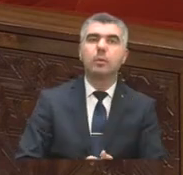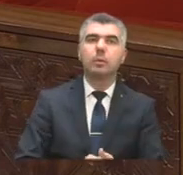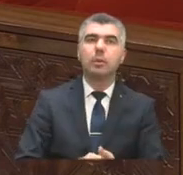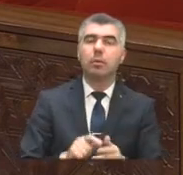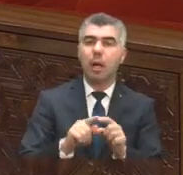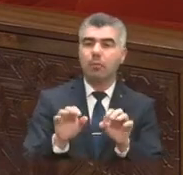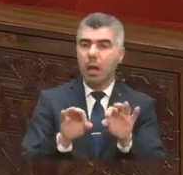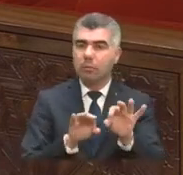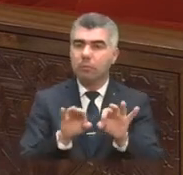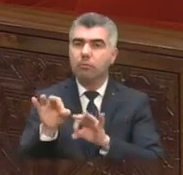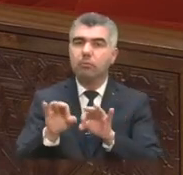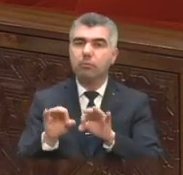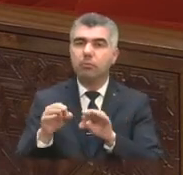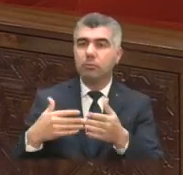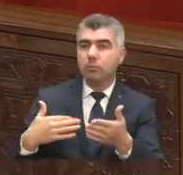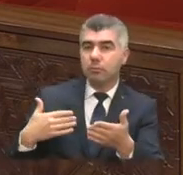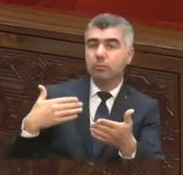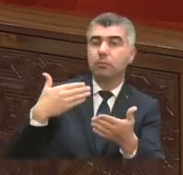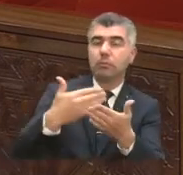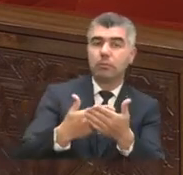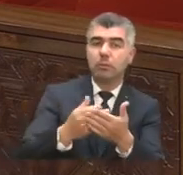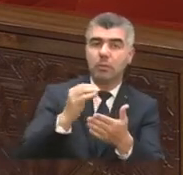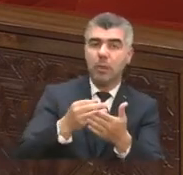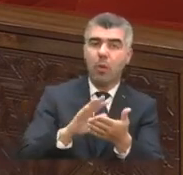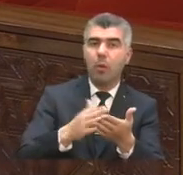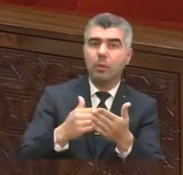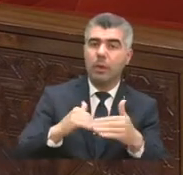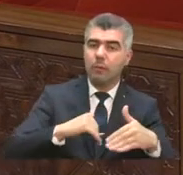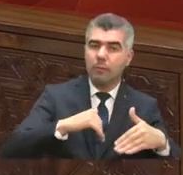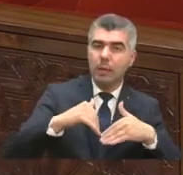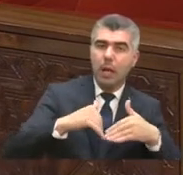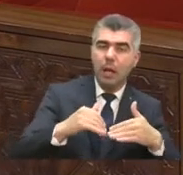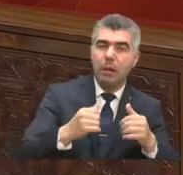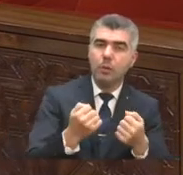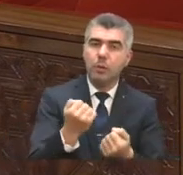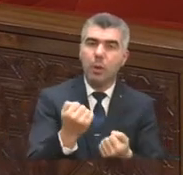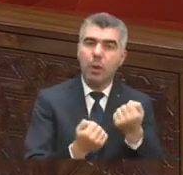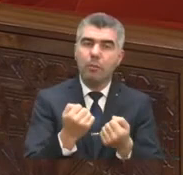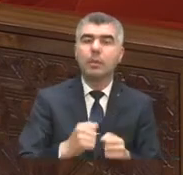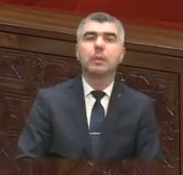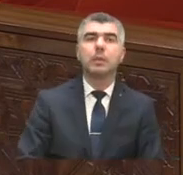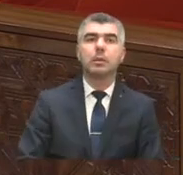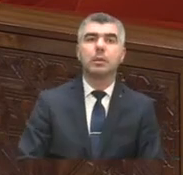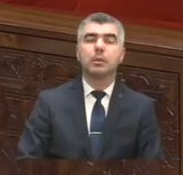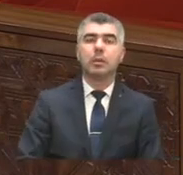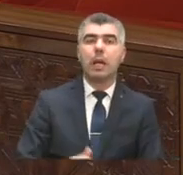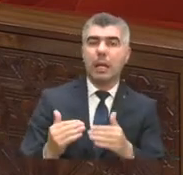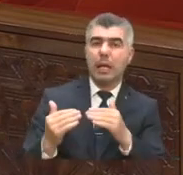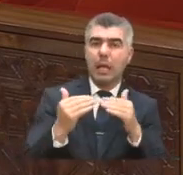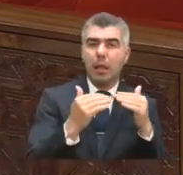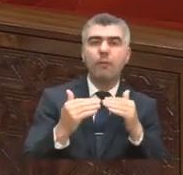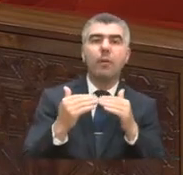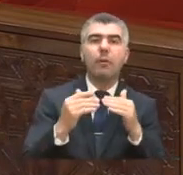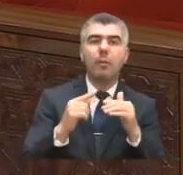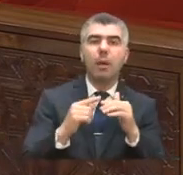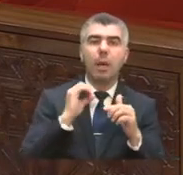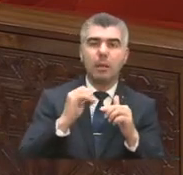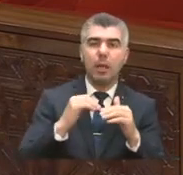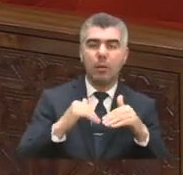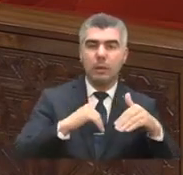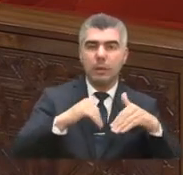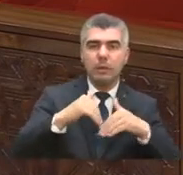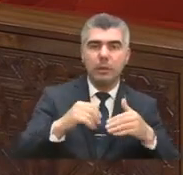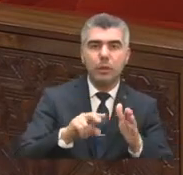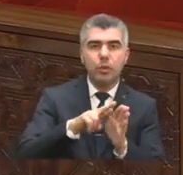التخطيط طويل المدى لتوجيه اولويات تطوير البنيه التحتيه للنقل، تنسيق والتقائيه سياسه النقل على مستوى وطني